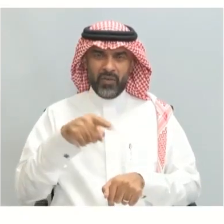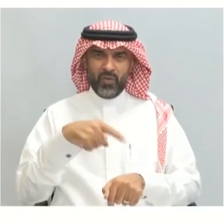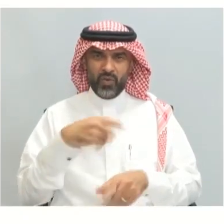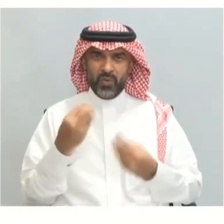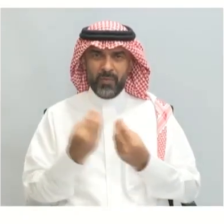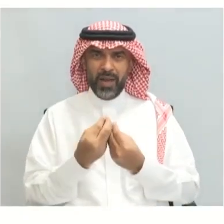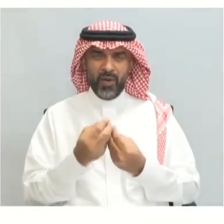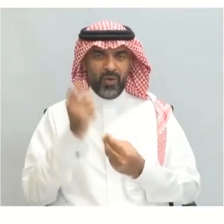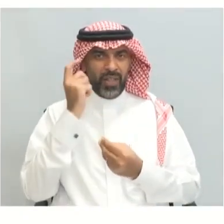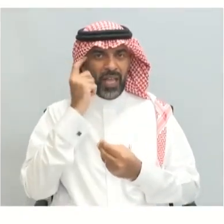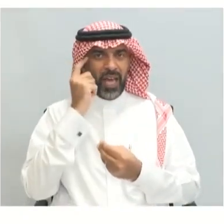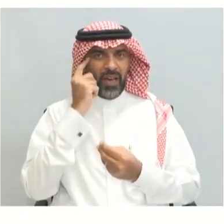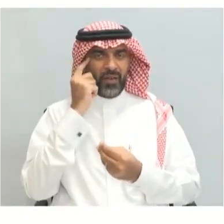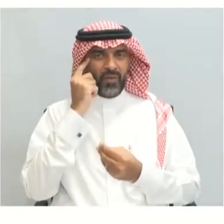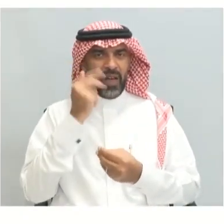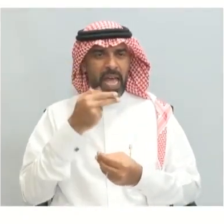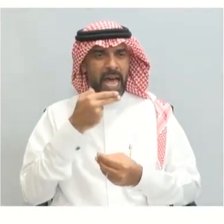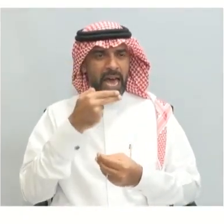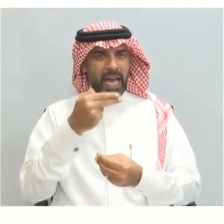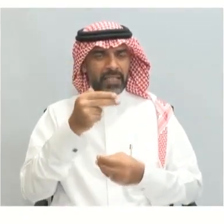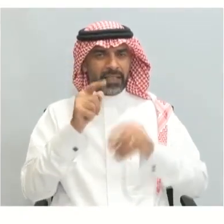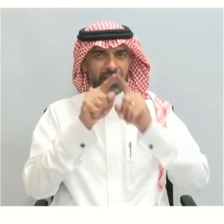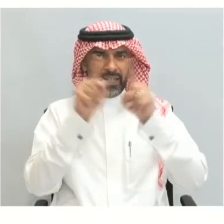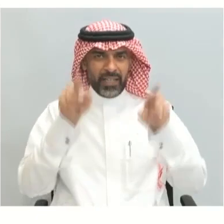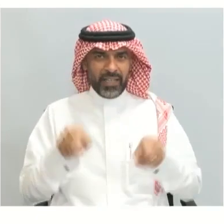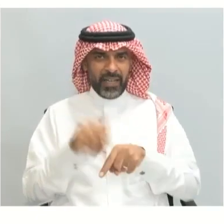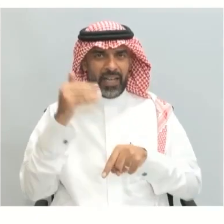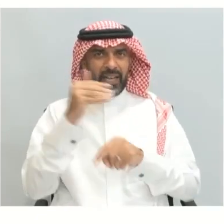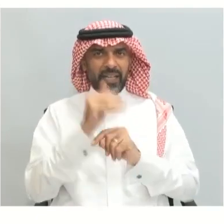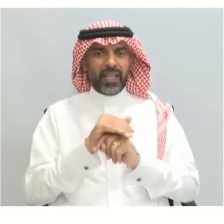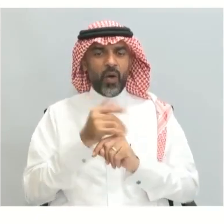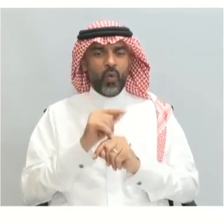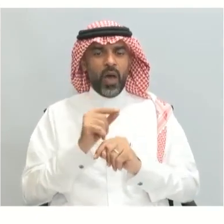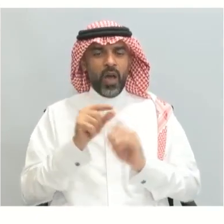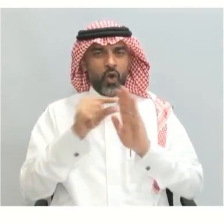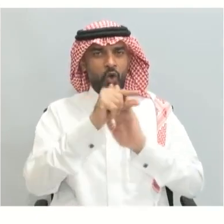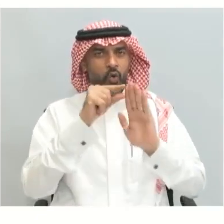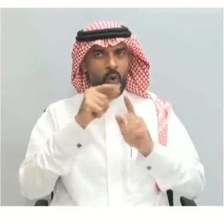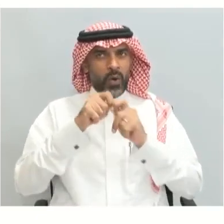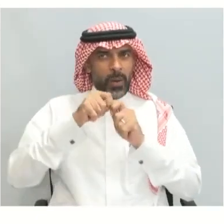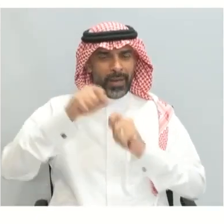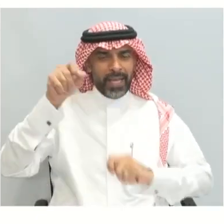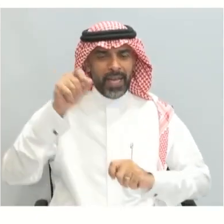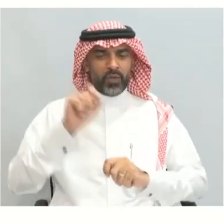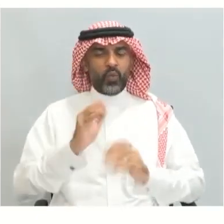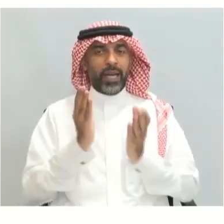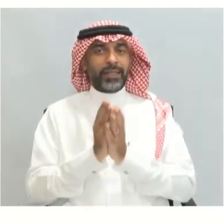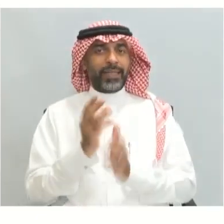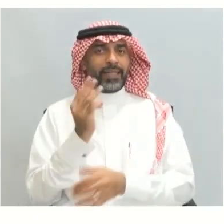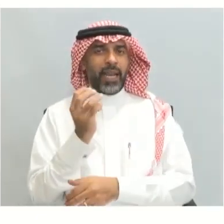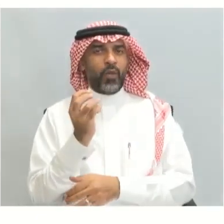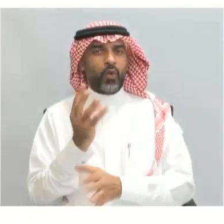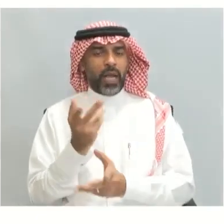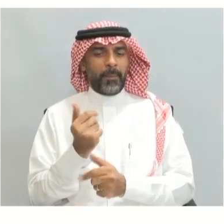ونتعرف على عناصر الخريطه العنوان والمقياس وننتقل بعد ذلك الى الدرس ال 30